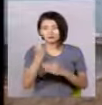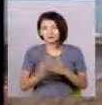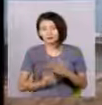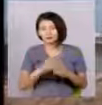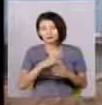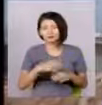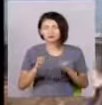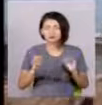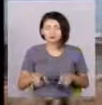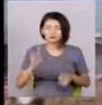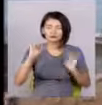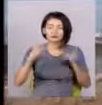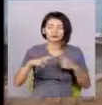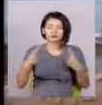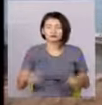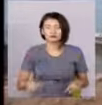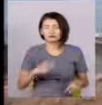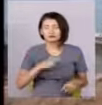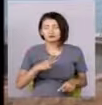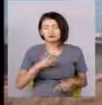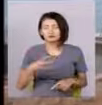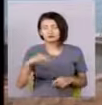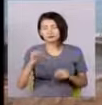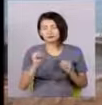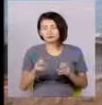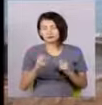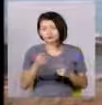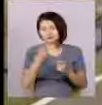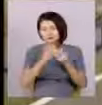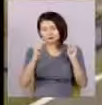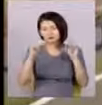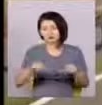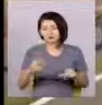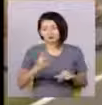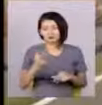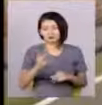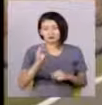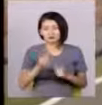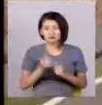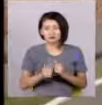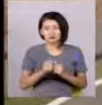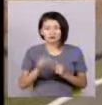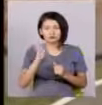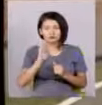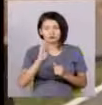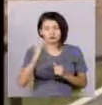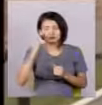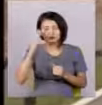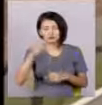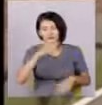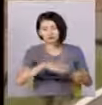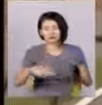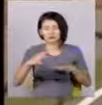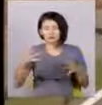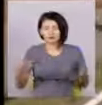түбінде. Қарапайым су қауіпсіздік ережелерді сақтауды сұраймыз. Мамандар суда жүзе алмайтын адамның өзгені құтқаруы екіталай